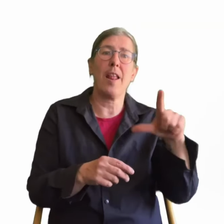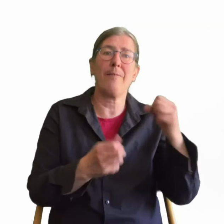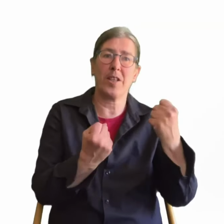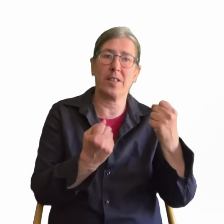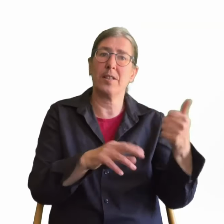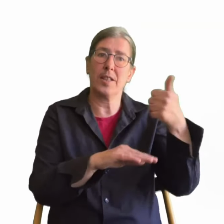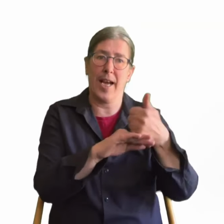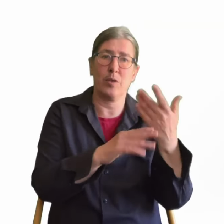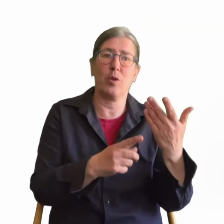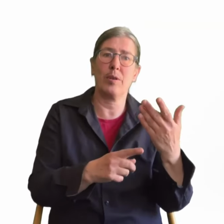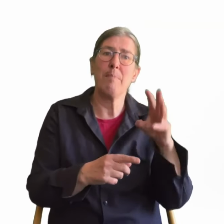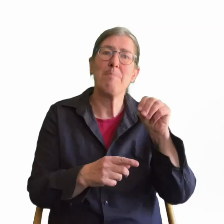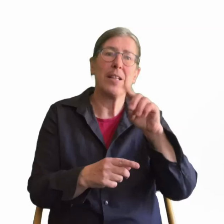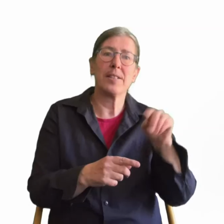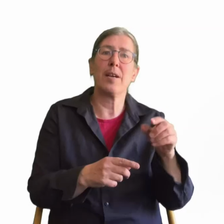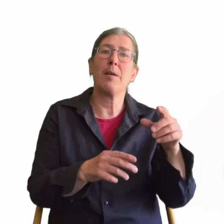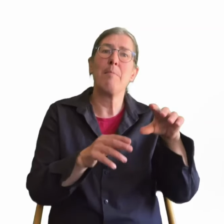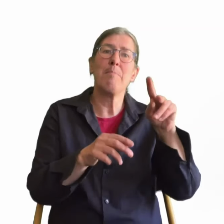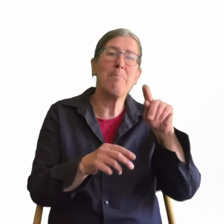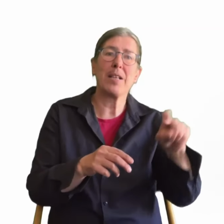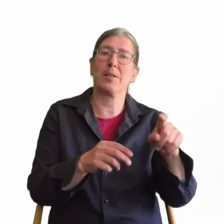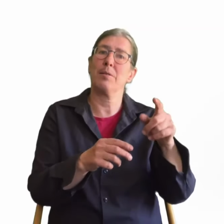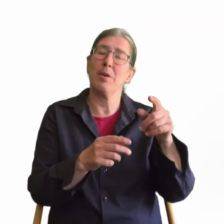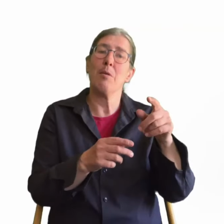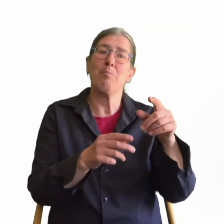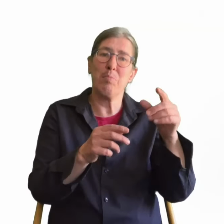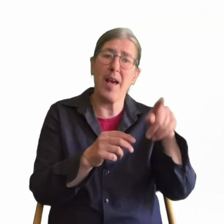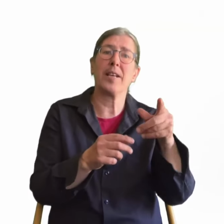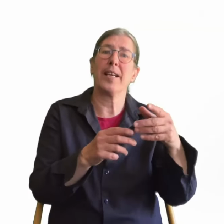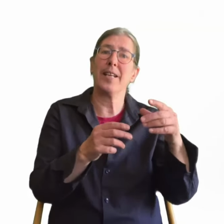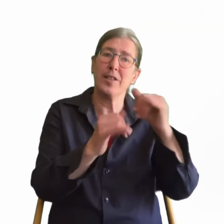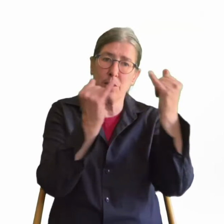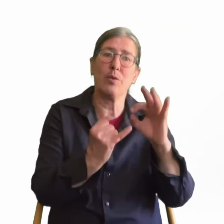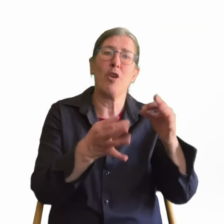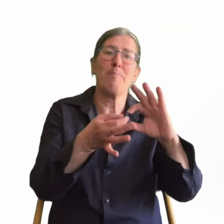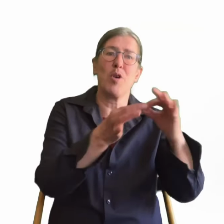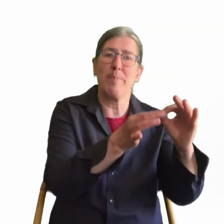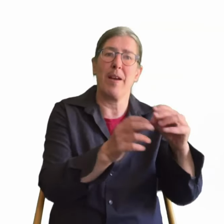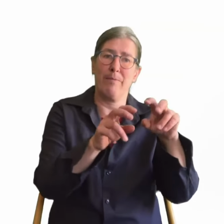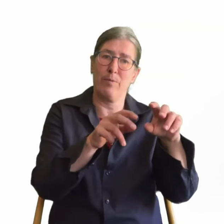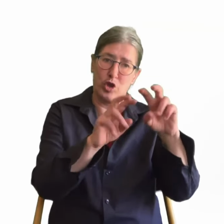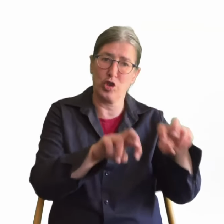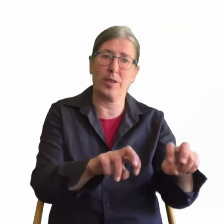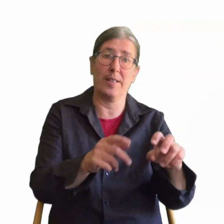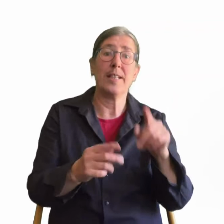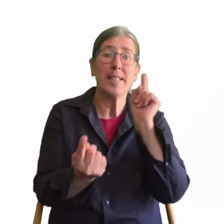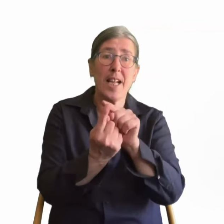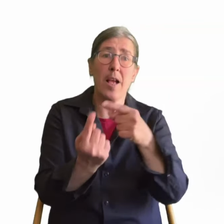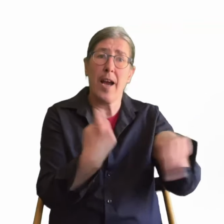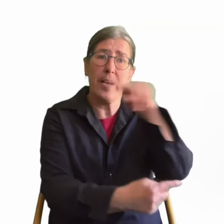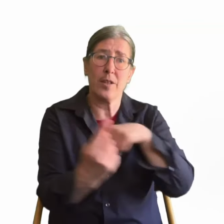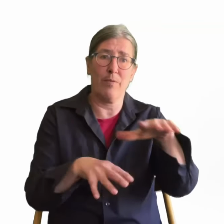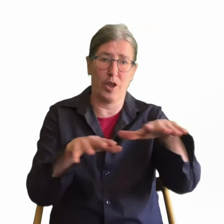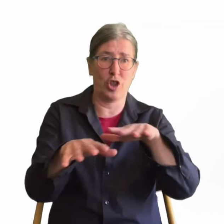Landfester, Direktorin am Mainzer Max-Planck-Institut für Polymerforschung. Das Ziel ist eine Kreislaufwirtschaft. Doch